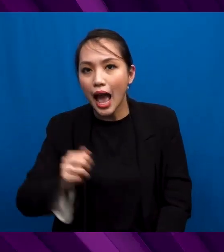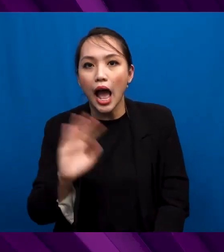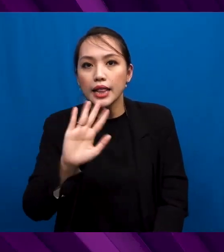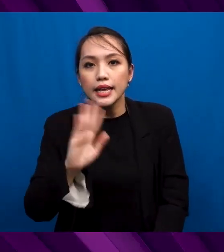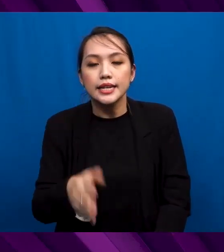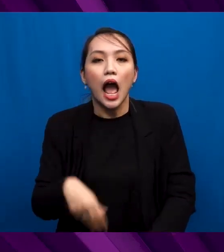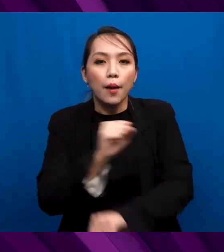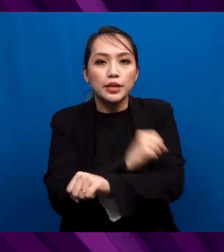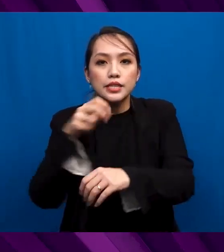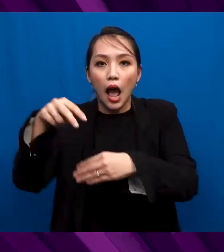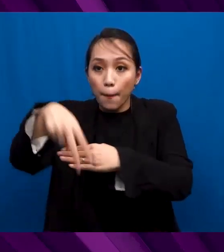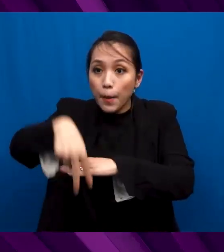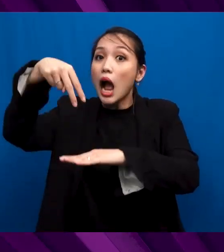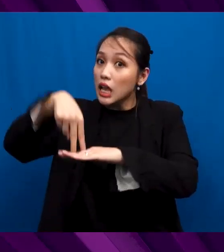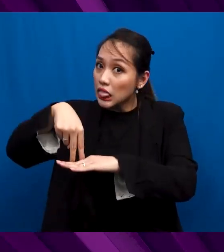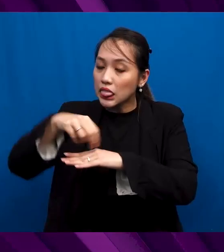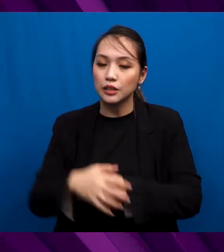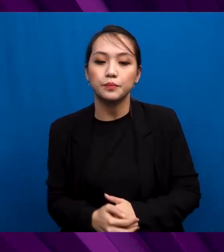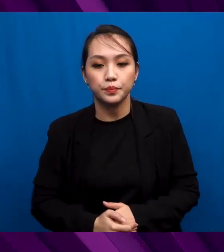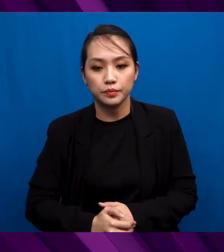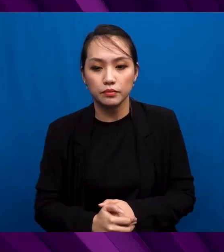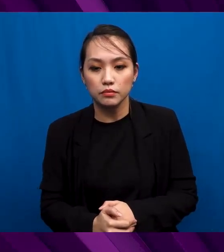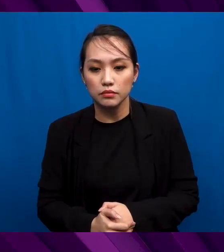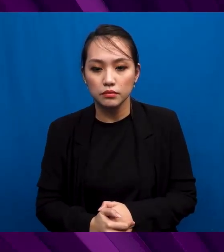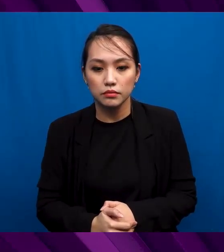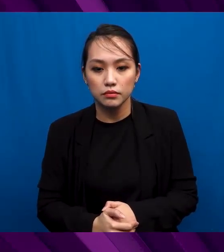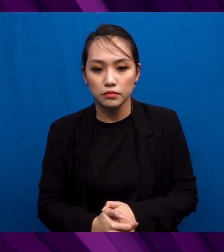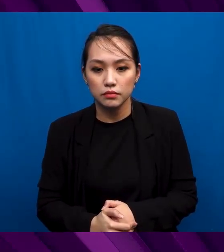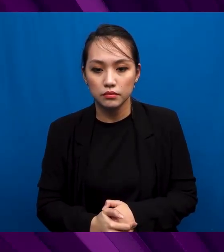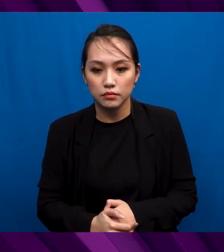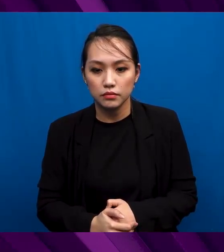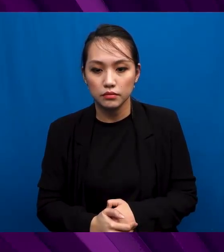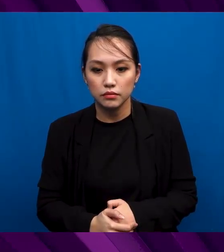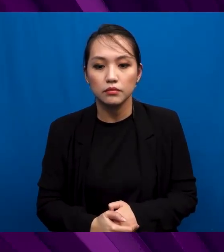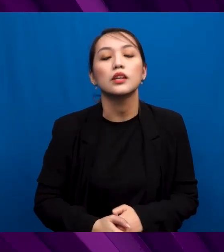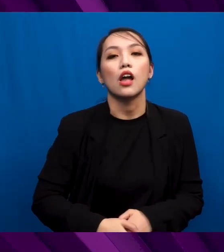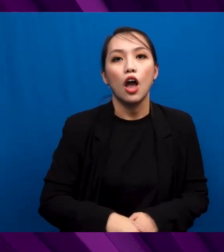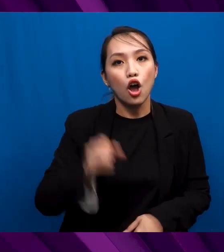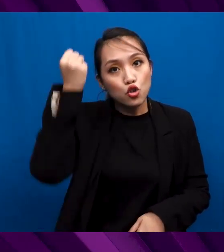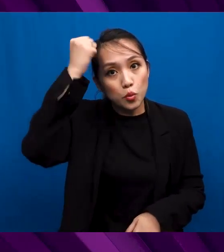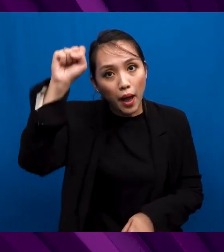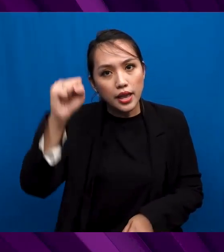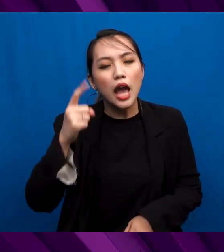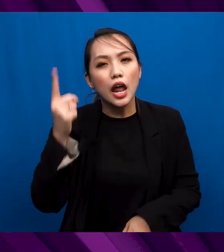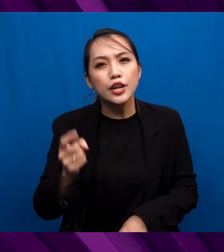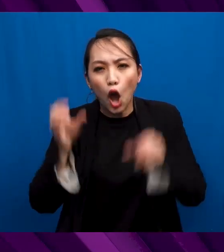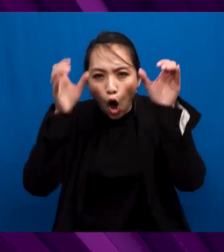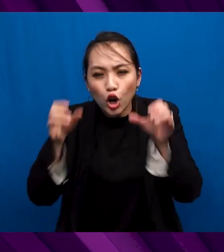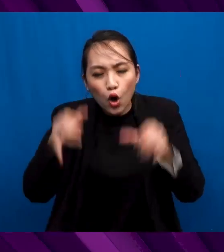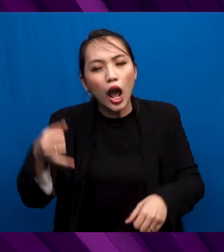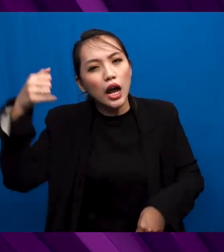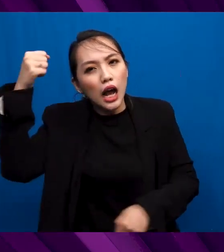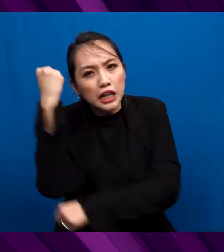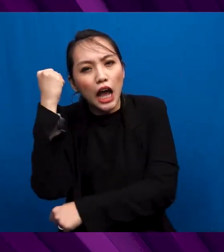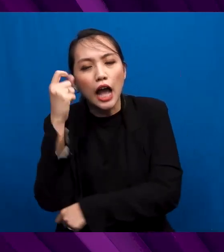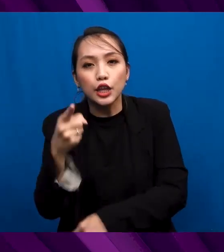masih hidup sekian lama melihat penyertaan Allah atas orang benar yang dia salahi. Diremukkan